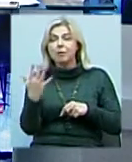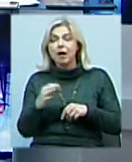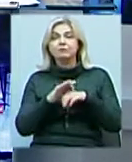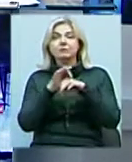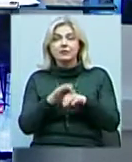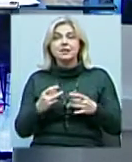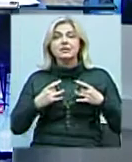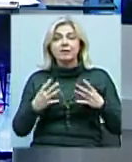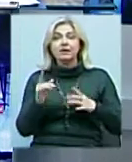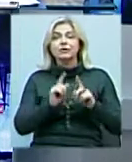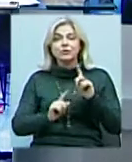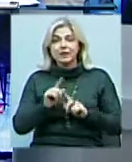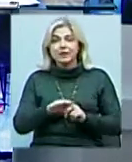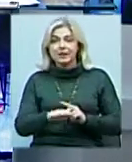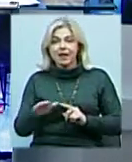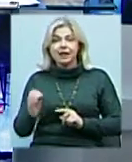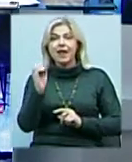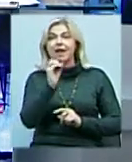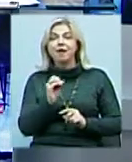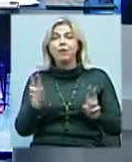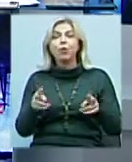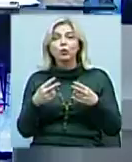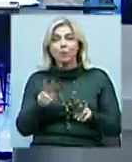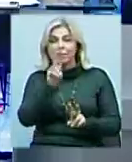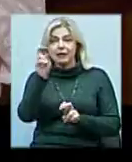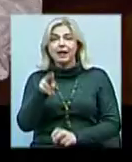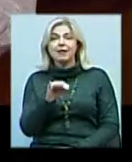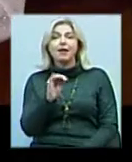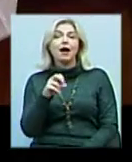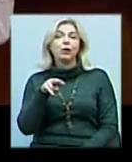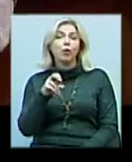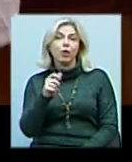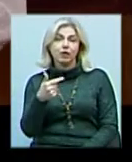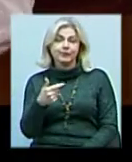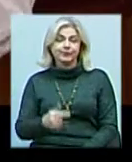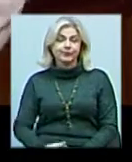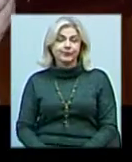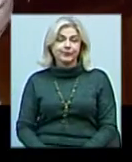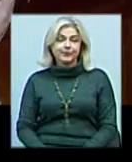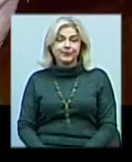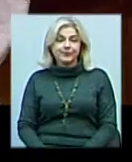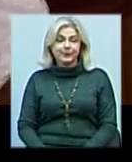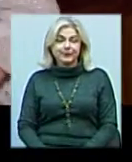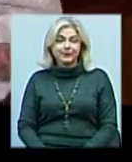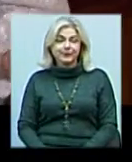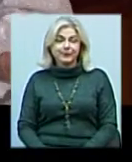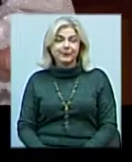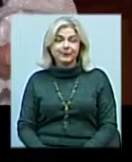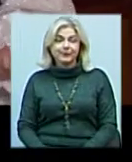відбулось святкове засідання дитячого євроклубу «Діалог». Білі рукава та валани